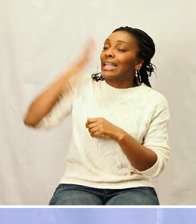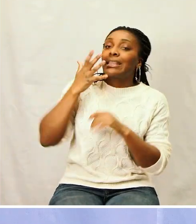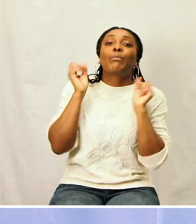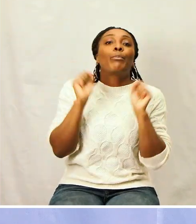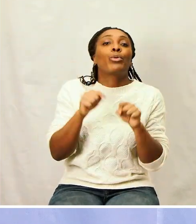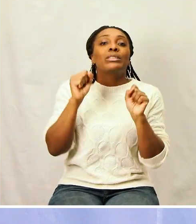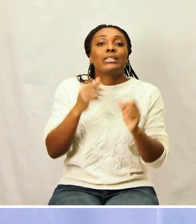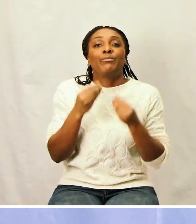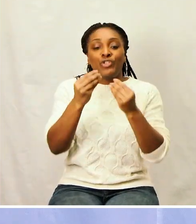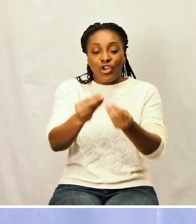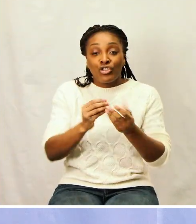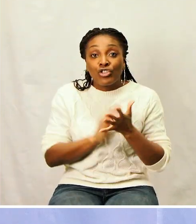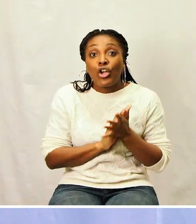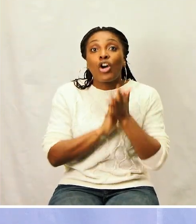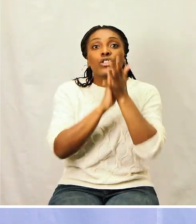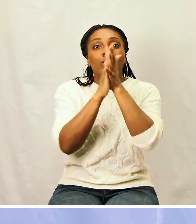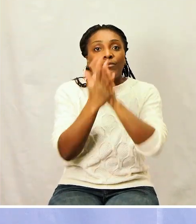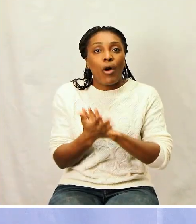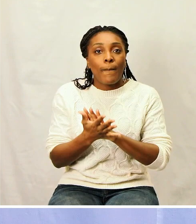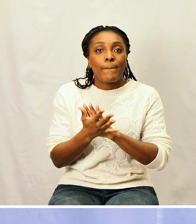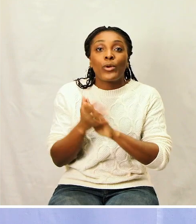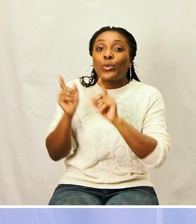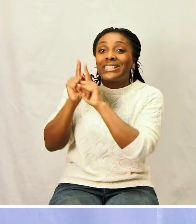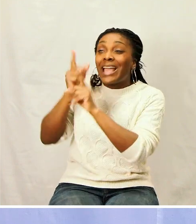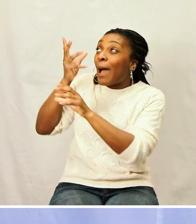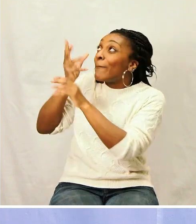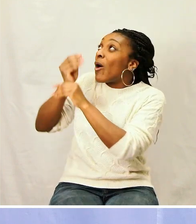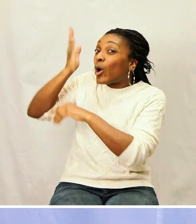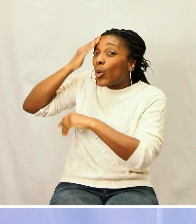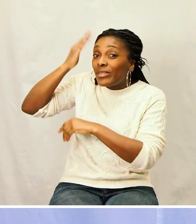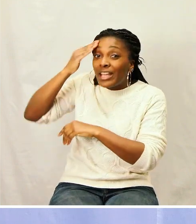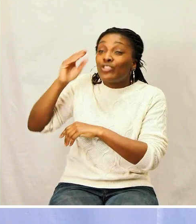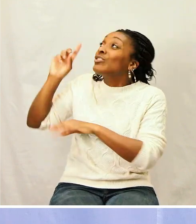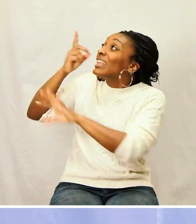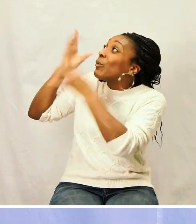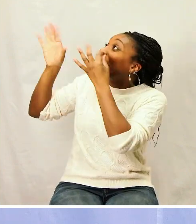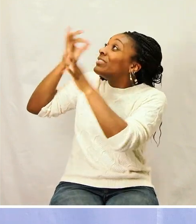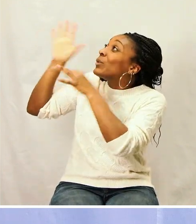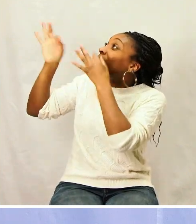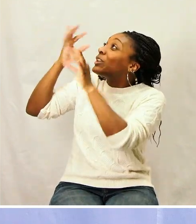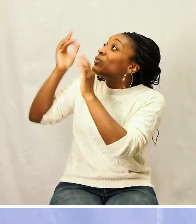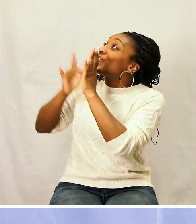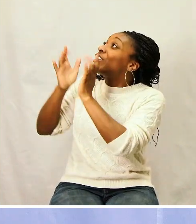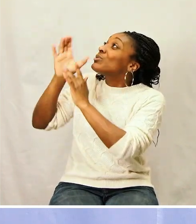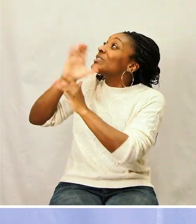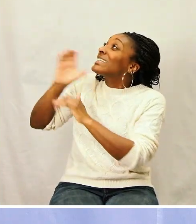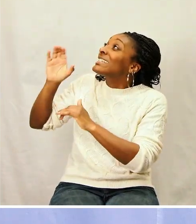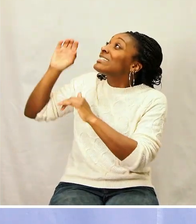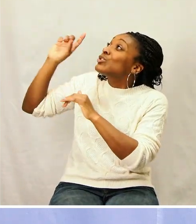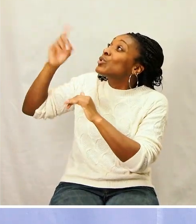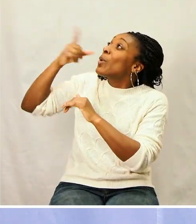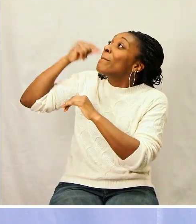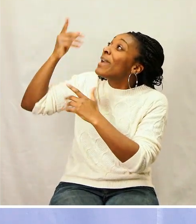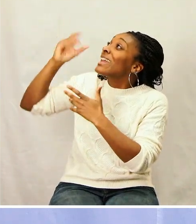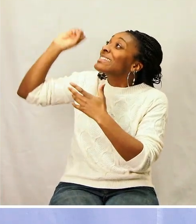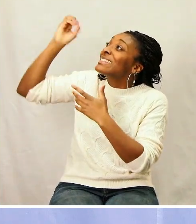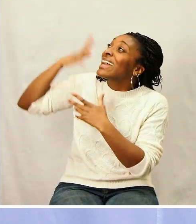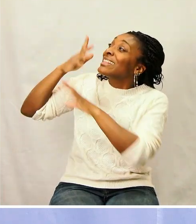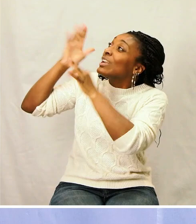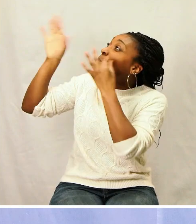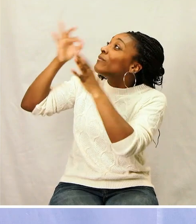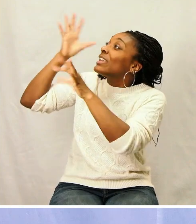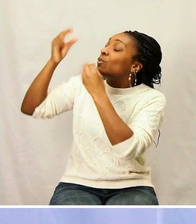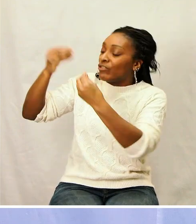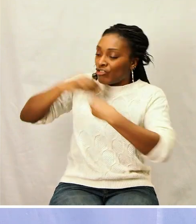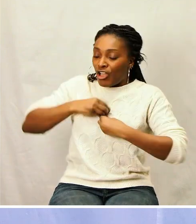aujourd'hui te transformer et t'amener à cette connaissance du père à cette connaissance de Jésus-Christ à cette connaissance du Saint-Esprit afin que tu sois